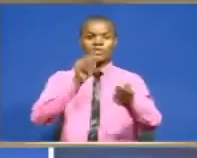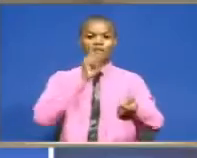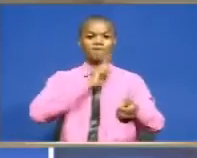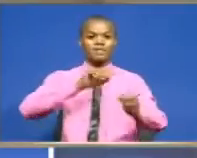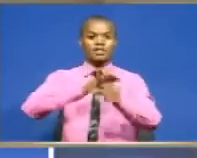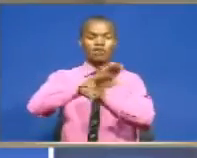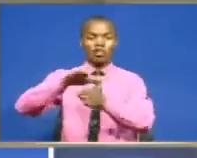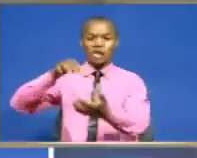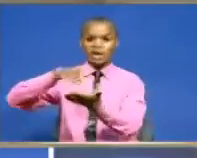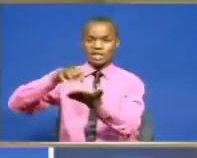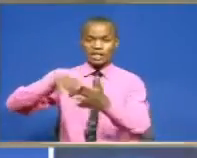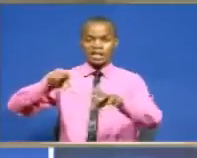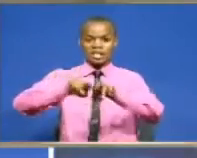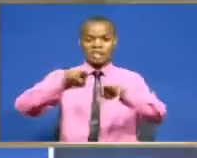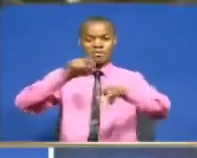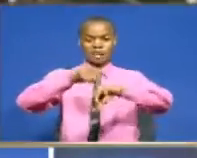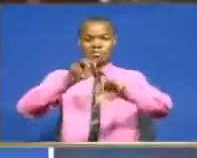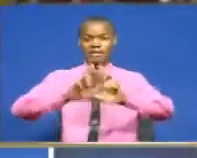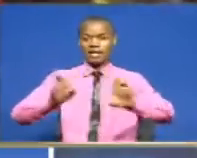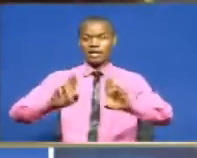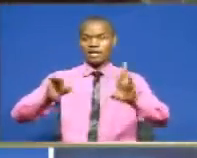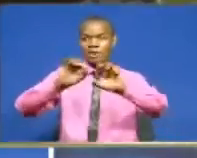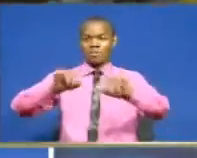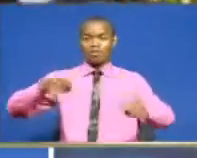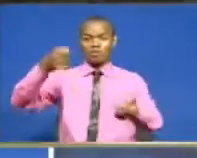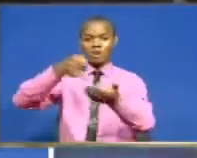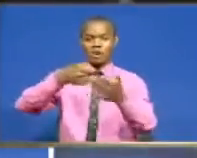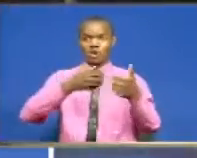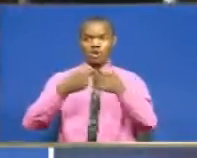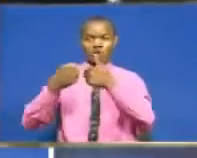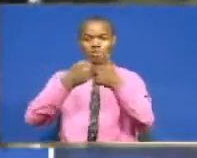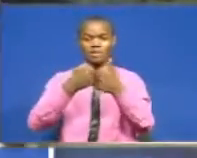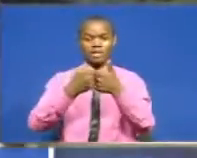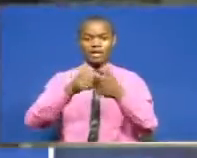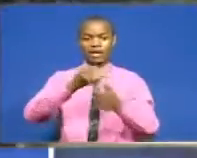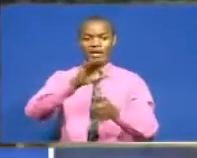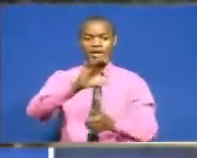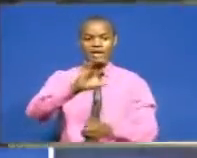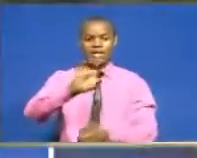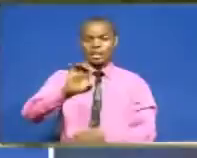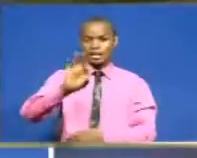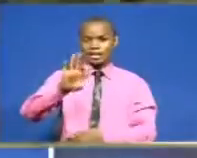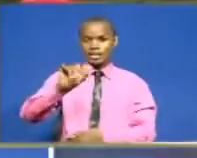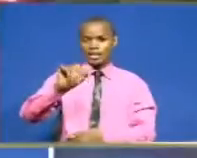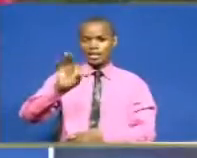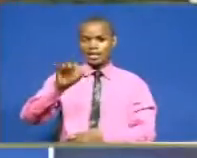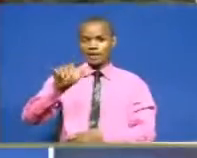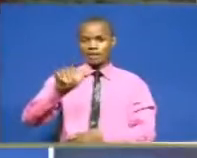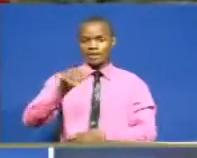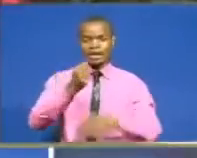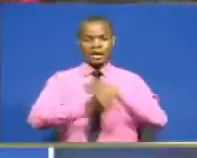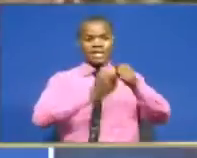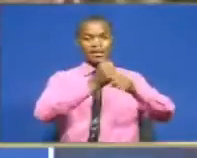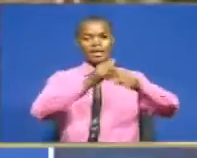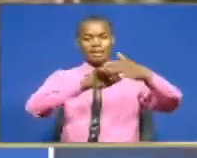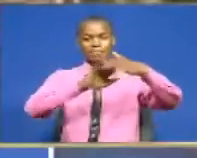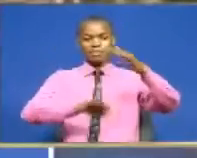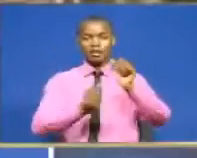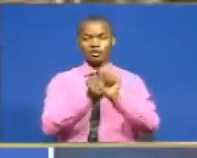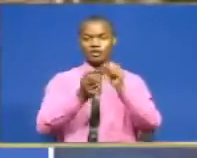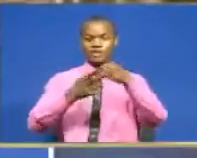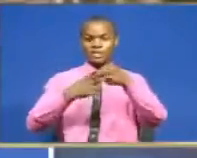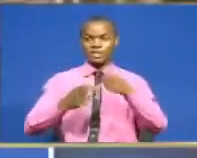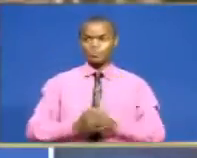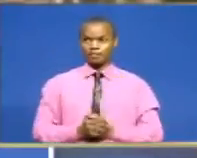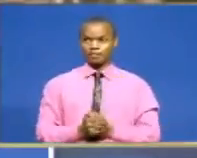ikijiandaa kushiriki katika makala ya mwaka huu ya mashindano ya kuwania taji ya Sekafa ya wachezaji wasiozidi umri wa miaka 17. So we go